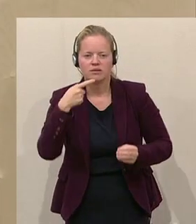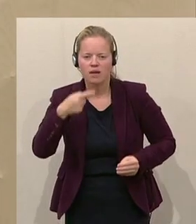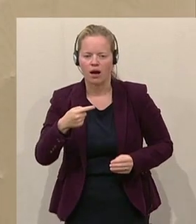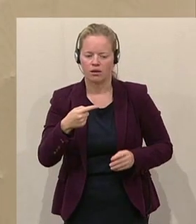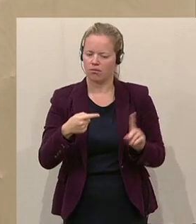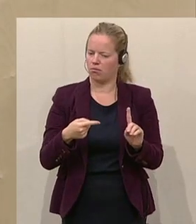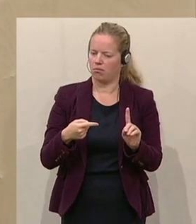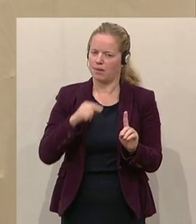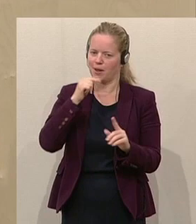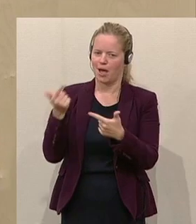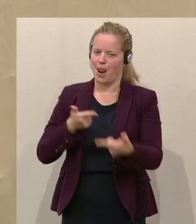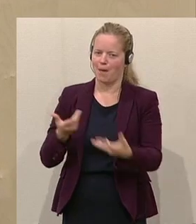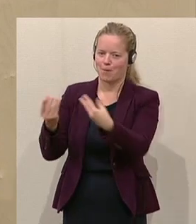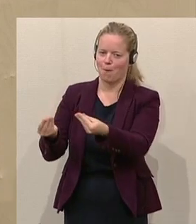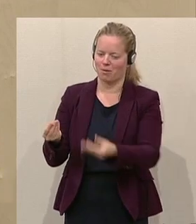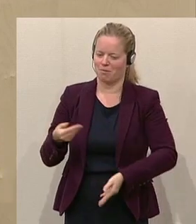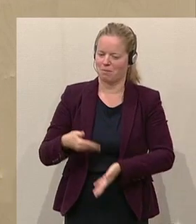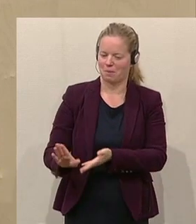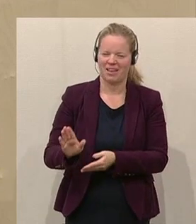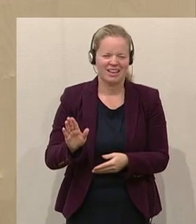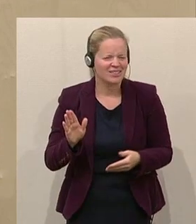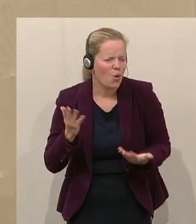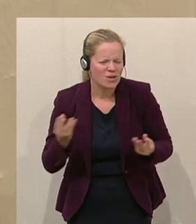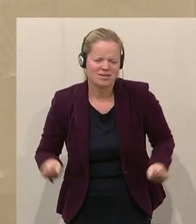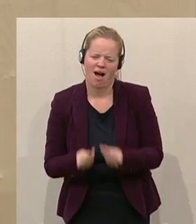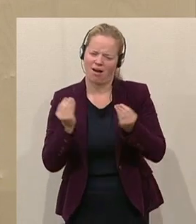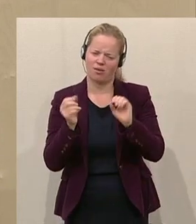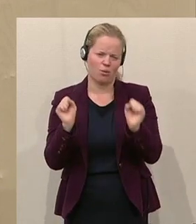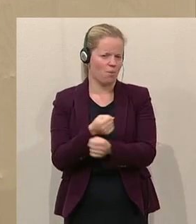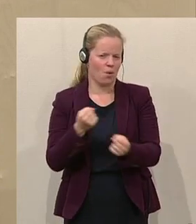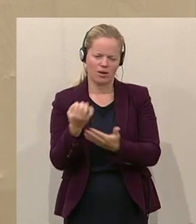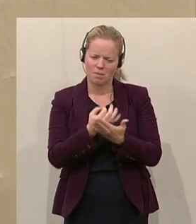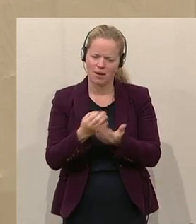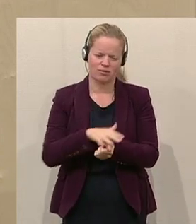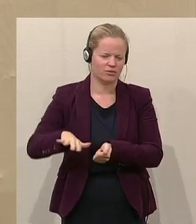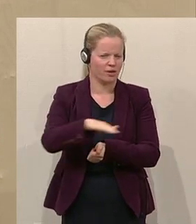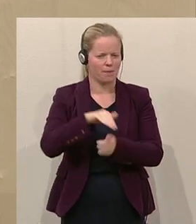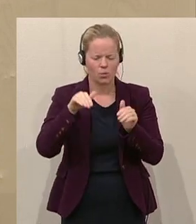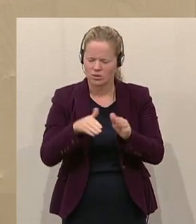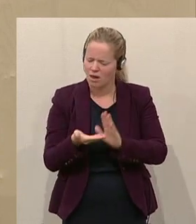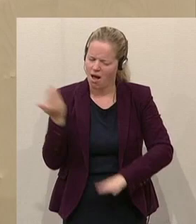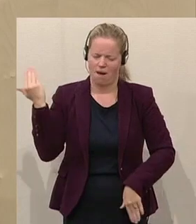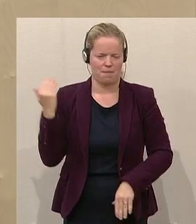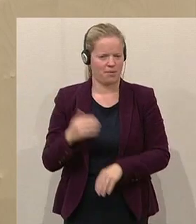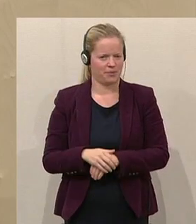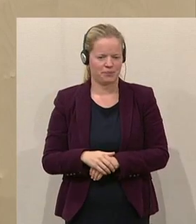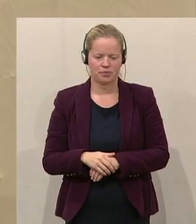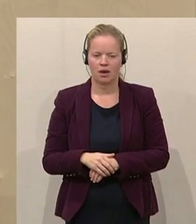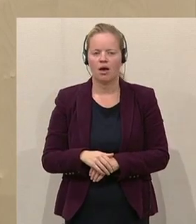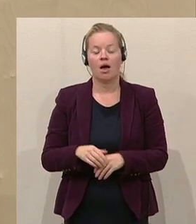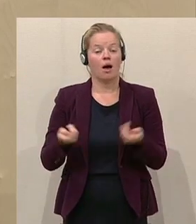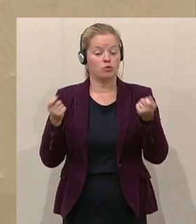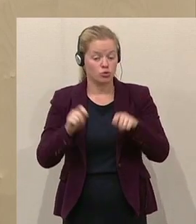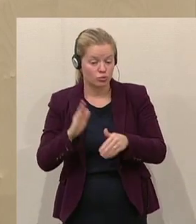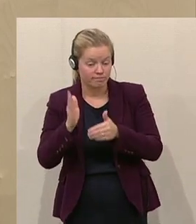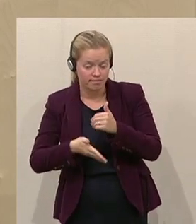nicht reingepasst hat. Also das sind so Sachen, die haben einfach in unserem Bildungswesen nichts verloren und da müssen wir auf jeden Fall dran arbeiten, dass das rauskommt. Abschließend noch,